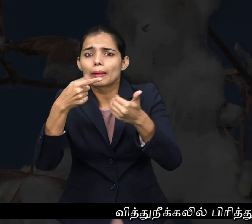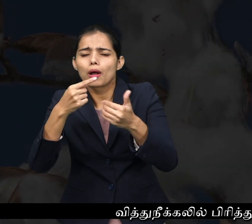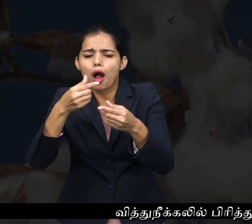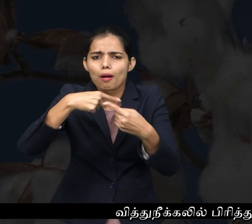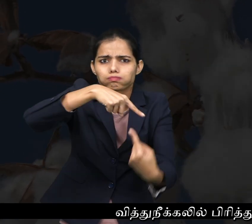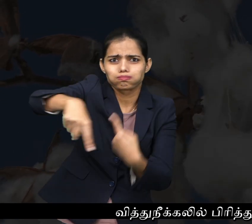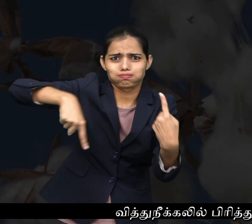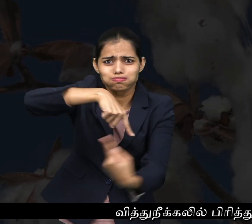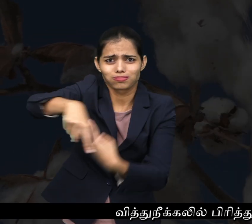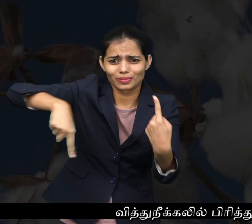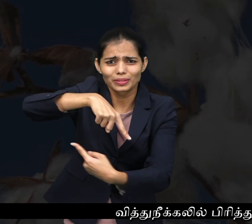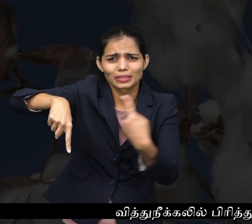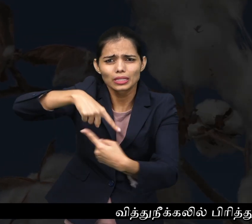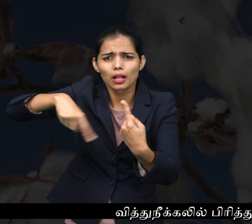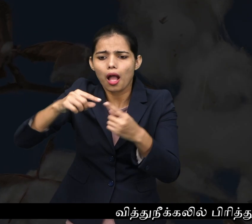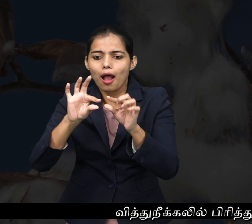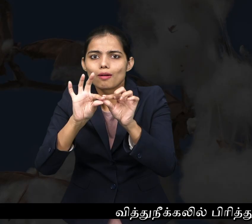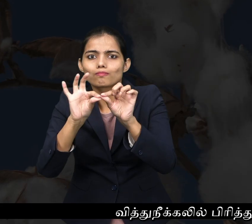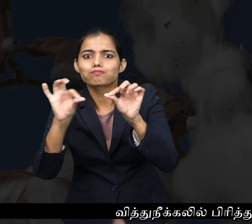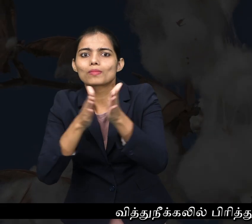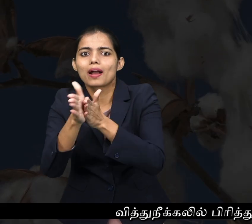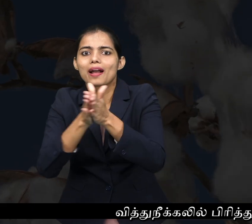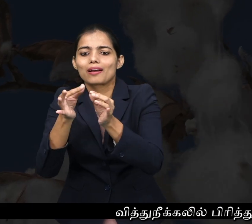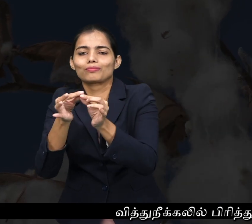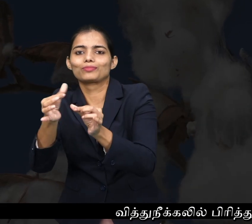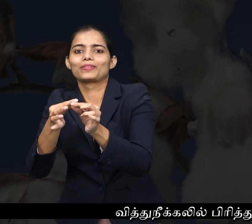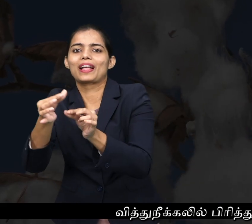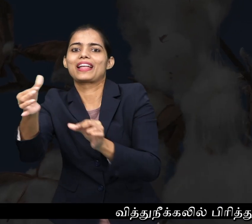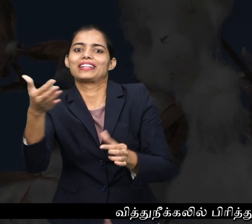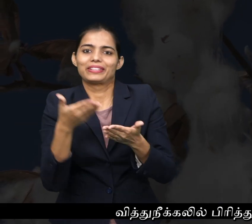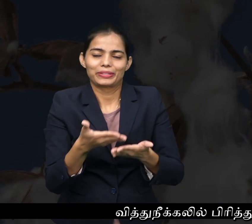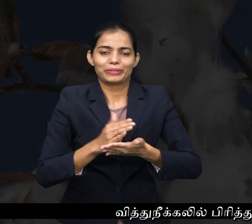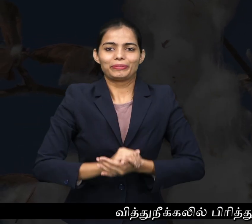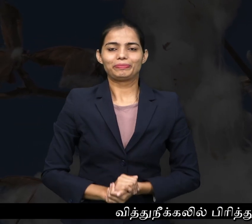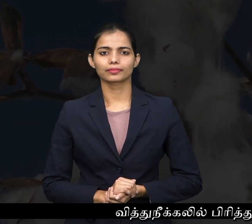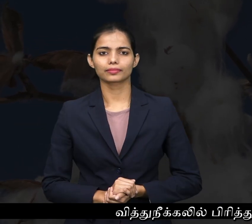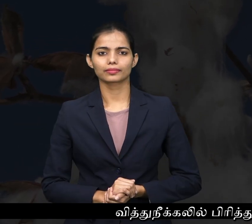வித்து நீக்கல் பிரித்து இழைகளாக சீரமைக்கப்படும்.